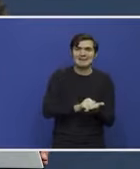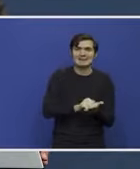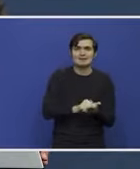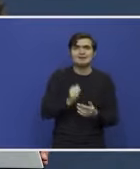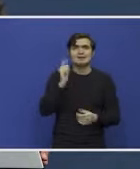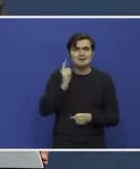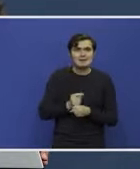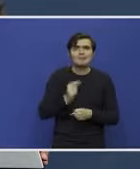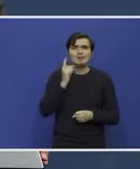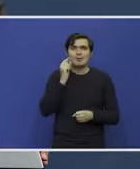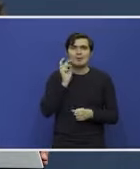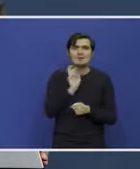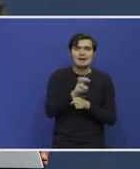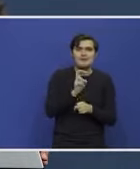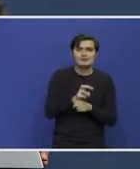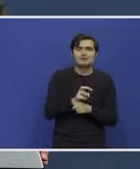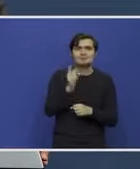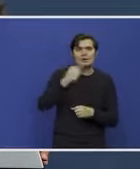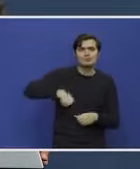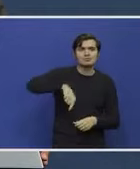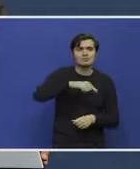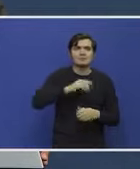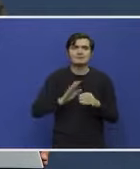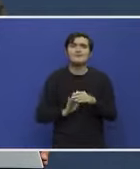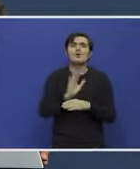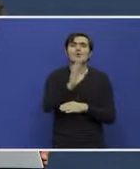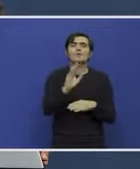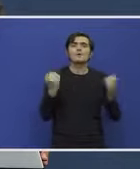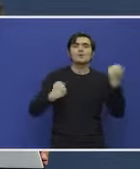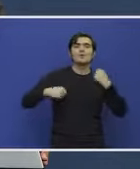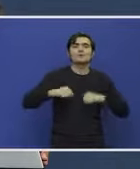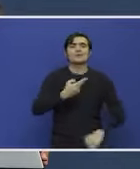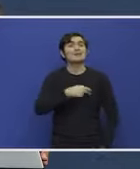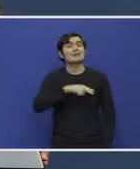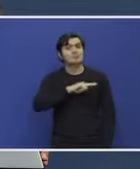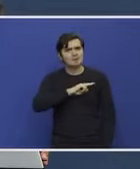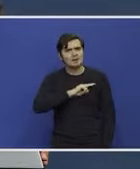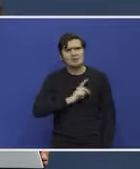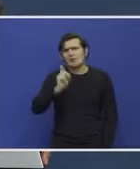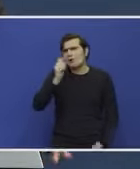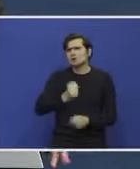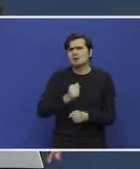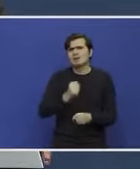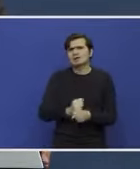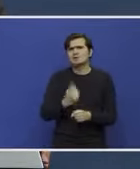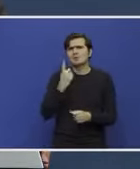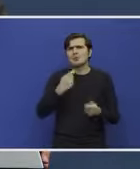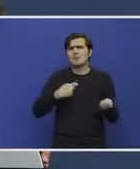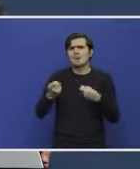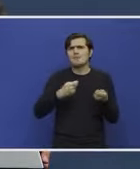să promovăm un comportament responsabil, o să facem o campanie la nivelul guvernului,